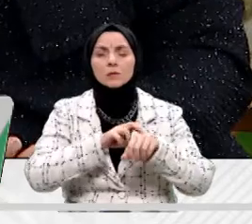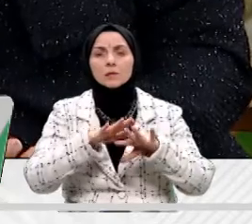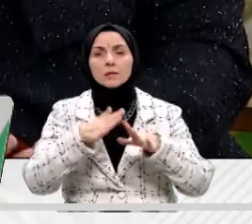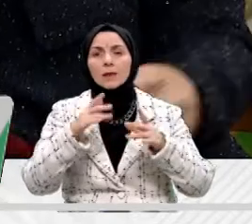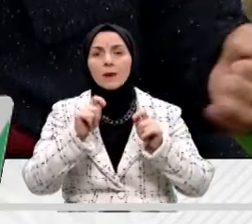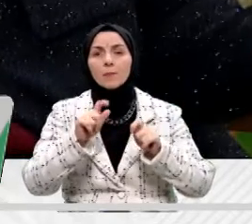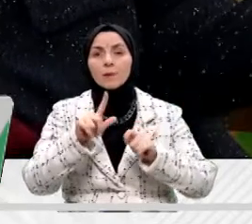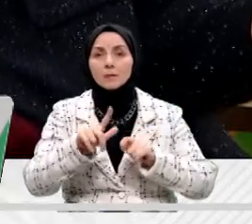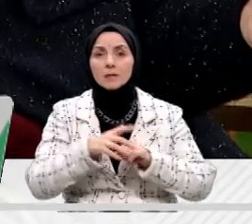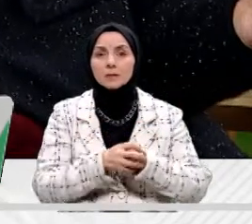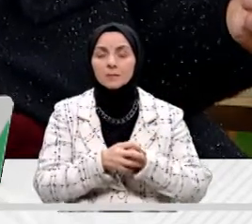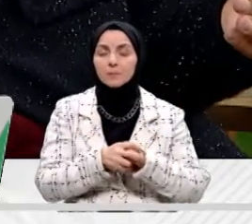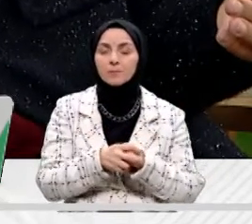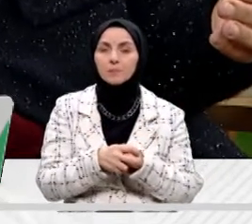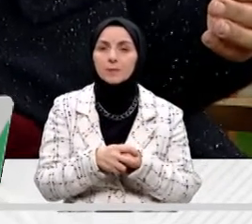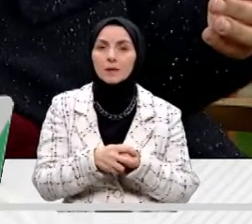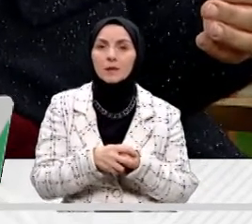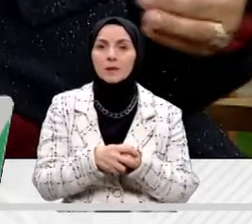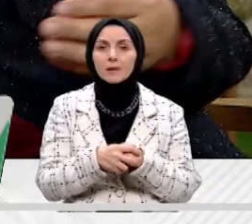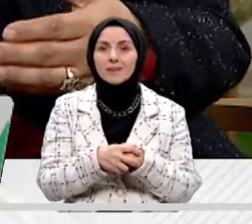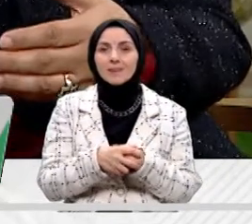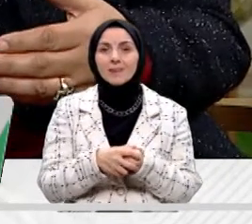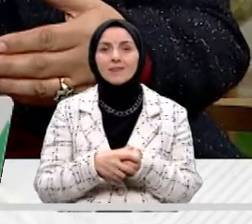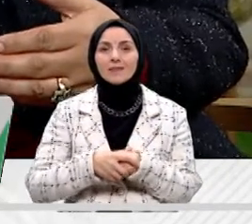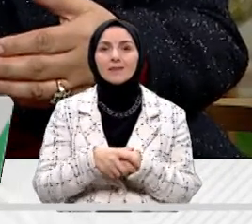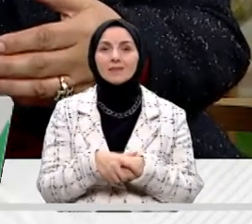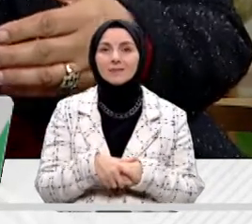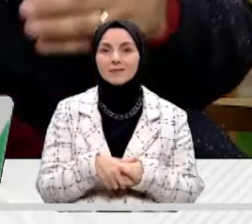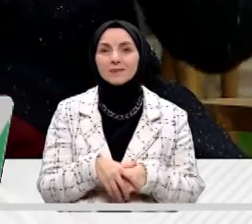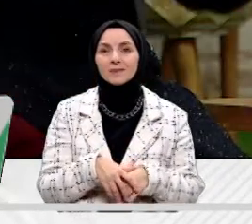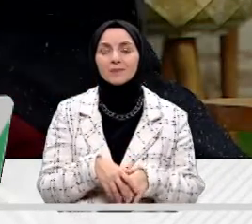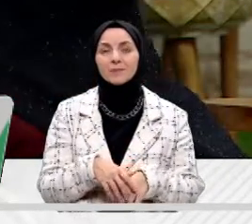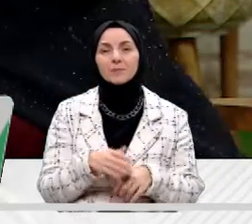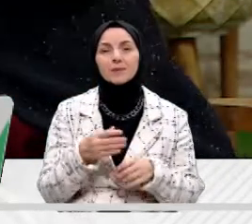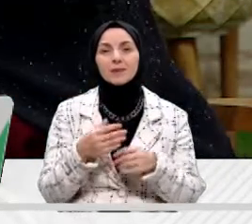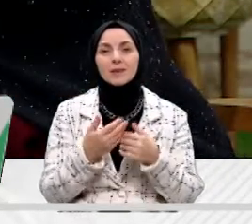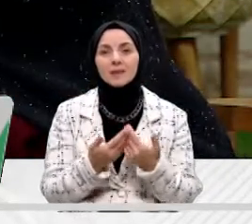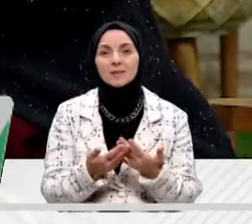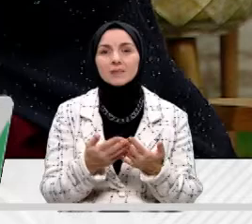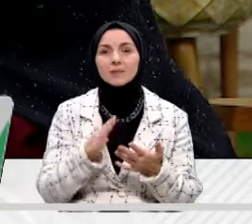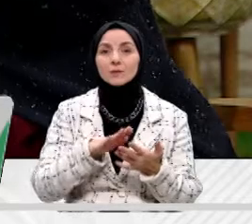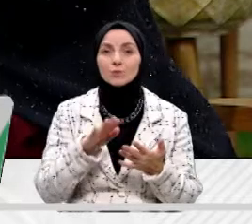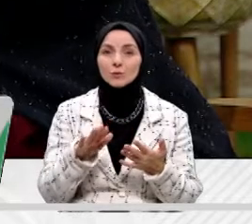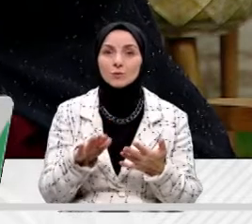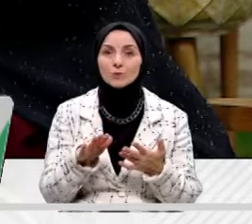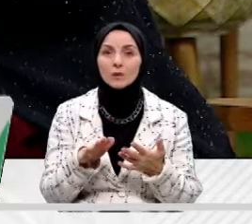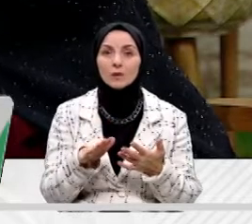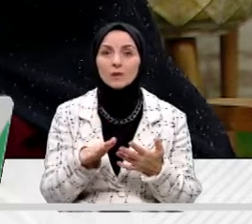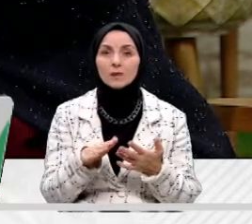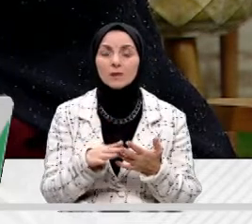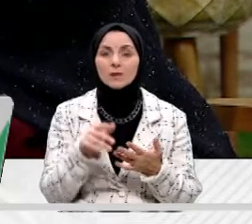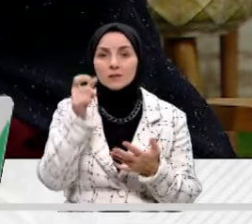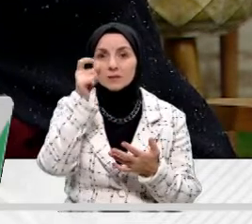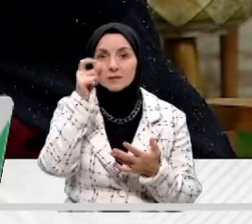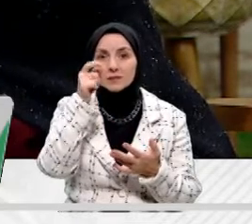sormuş Hani atalım bunu yapmış Ee bana kızmasın Lütfen bir daha ne çıkartmış annenin karnesi dikkat